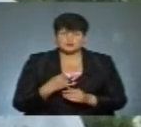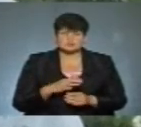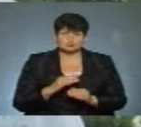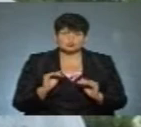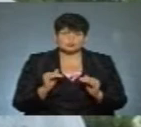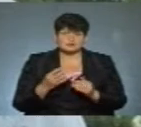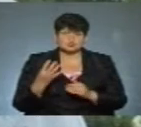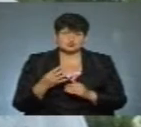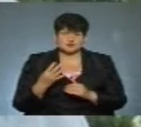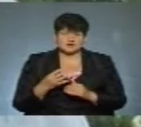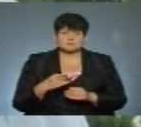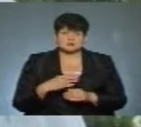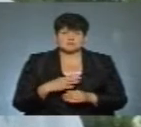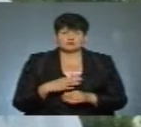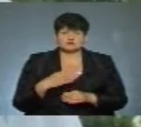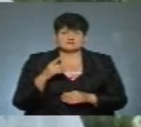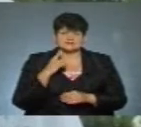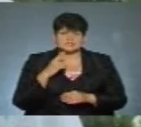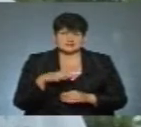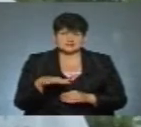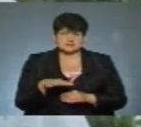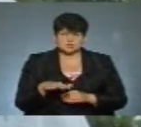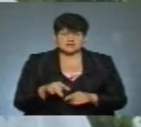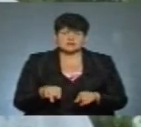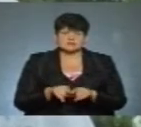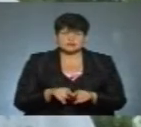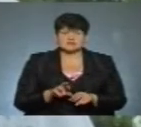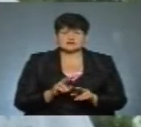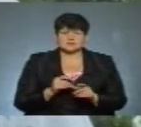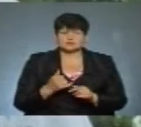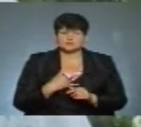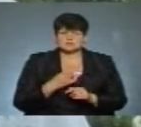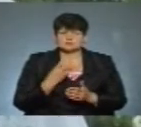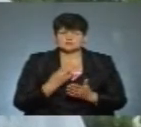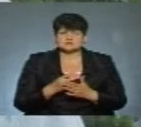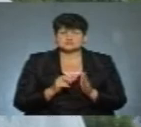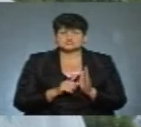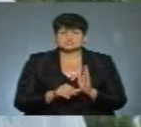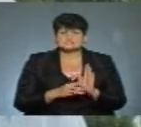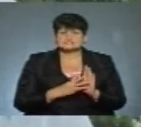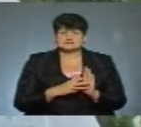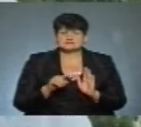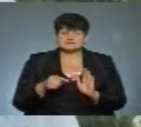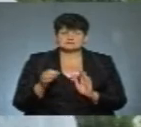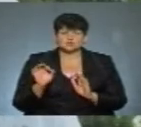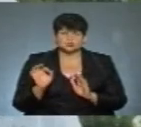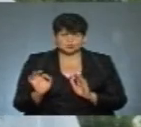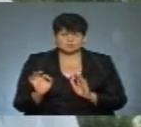менше 40, ми б були в зеленій зоні. А так як у нас показник 68,0, то